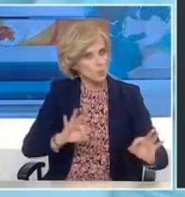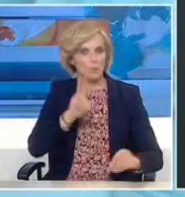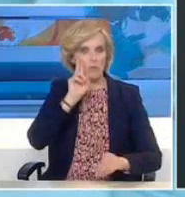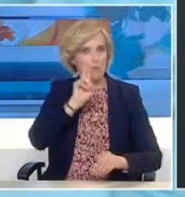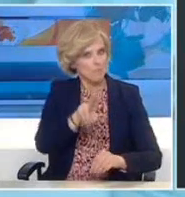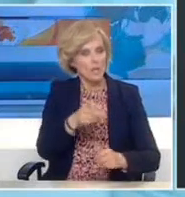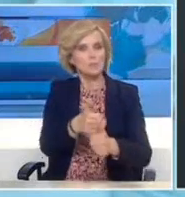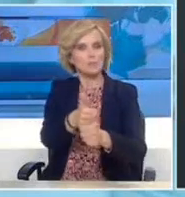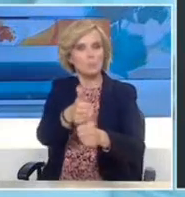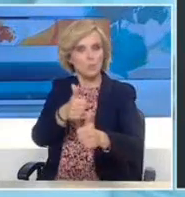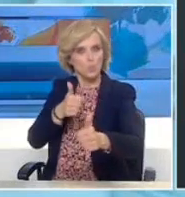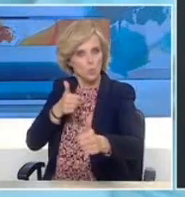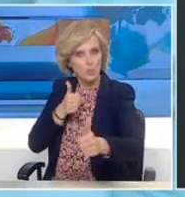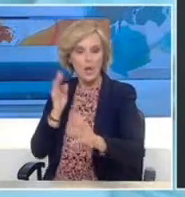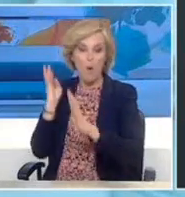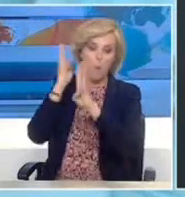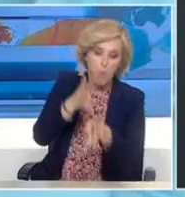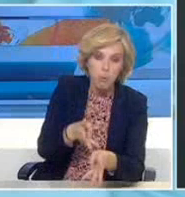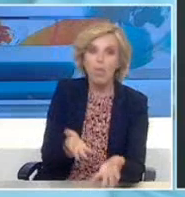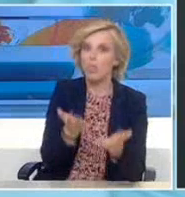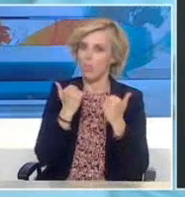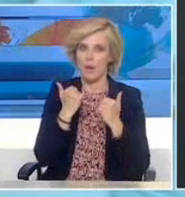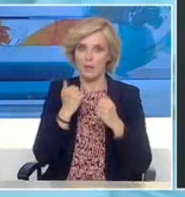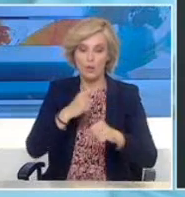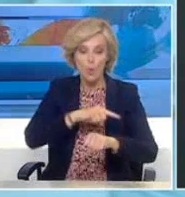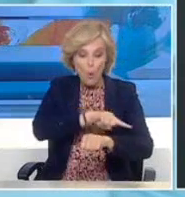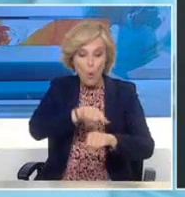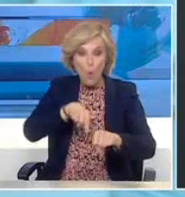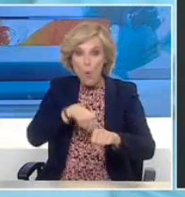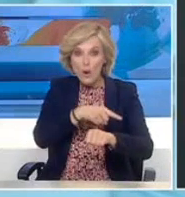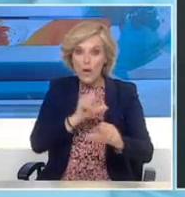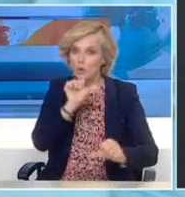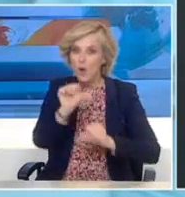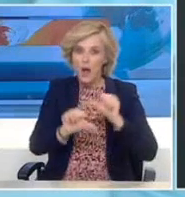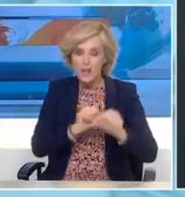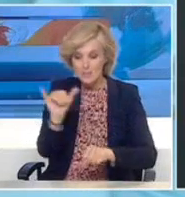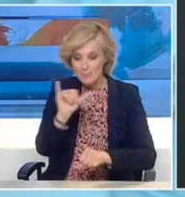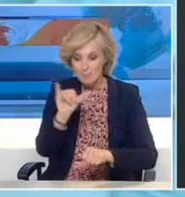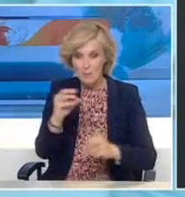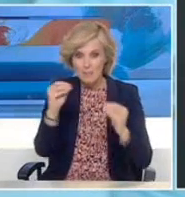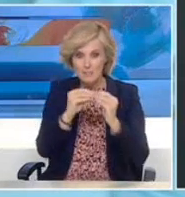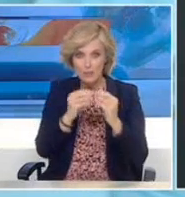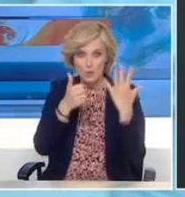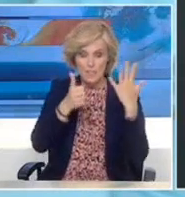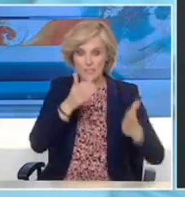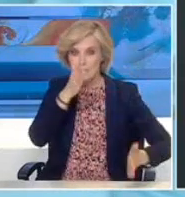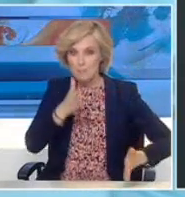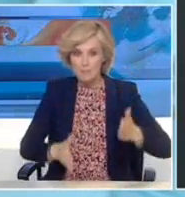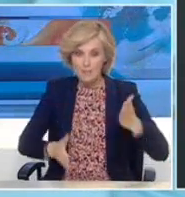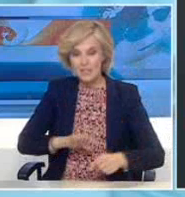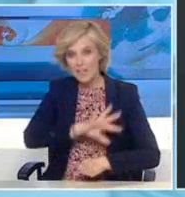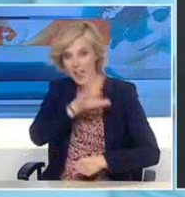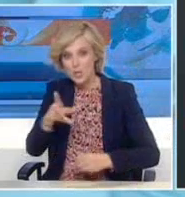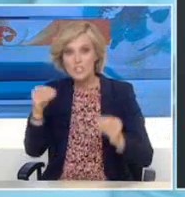πλέον η αυξημένη προσέλευση των πρώτων ημερών, το ωράριο από την 5η 26 Μαρτίου έως και το Σάββατο 25